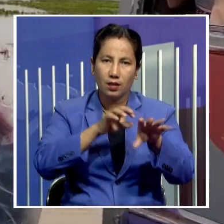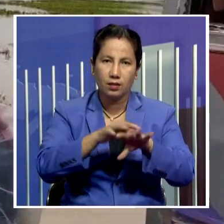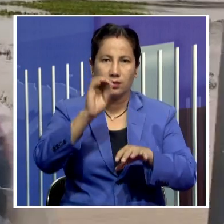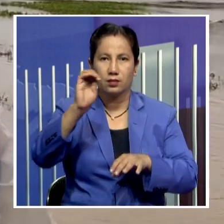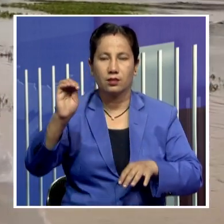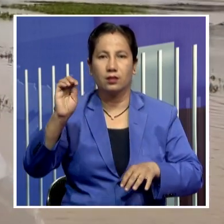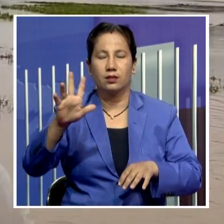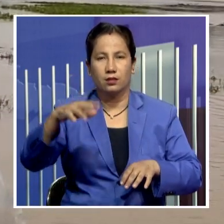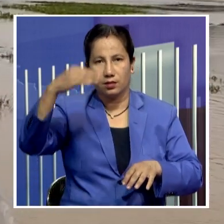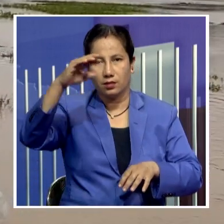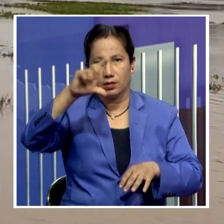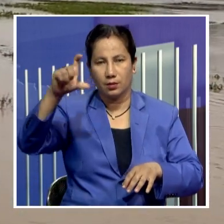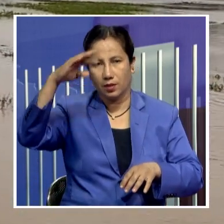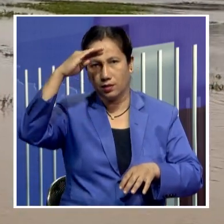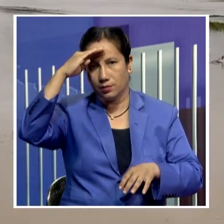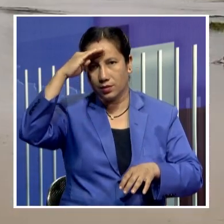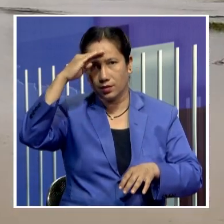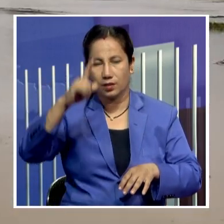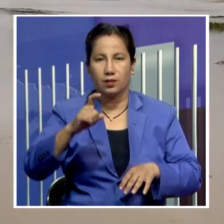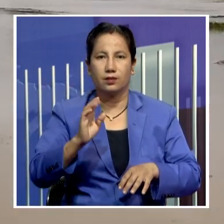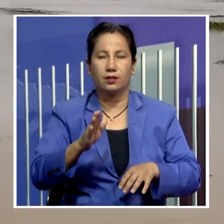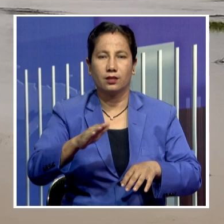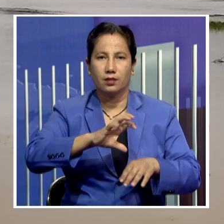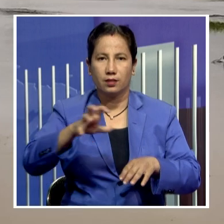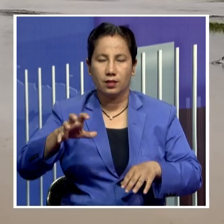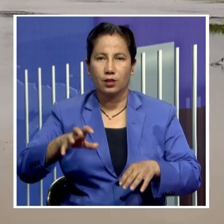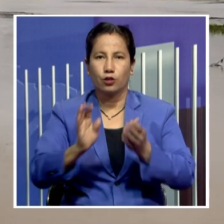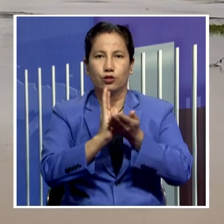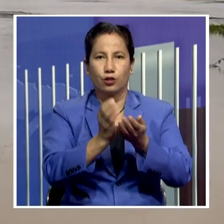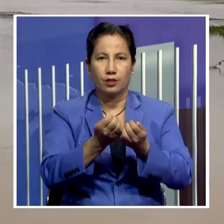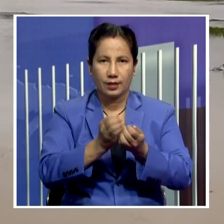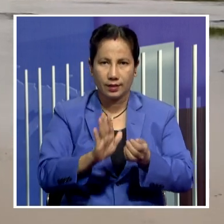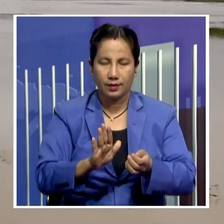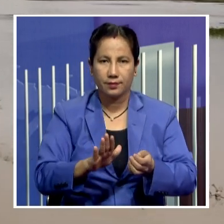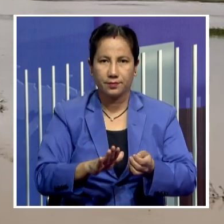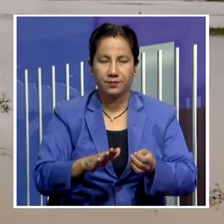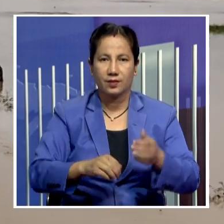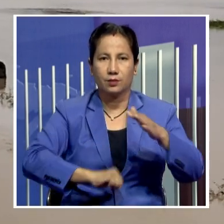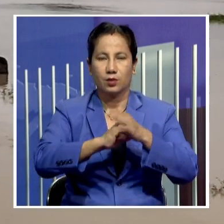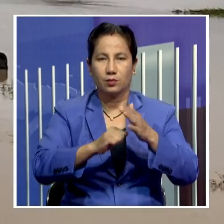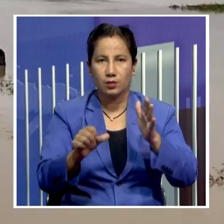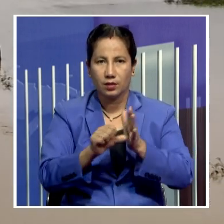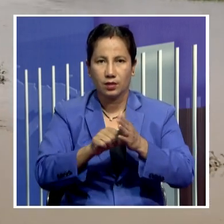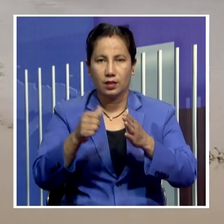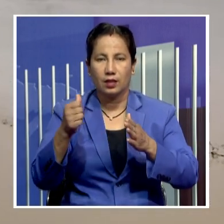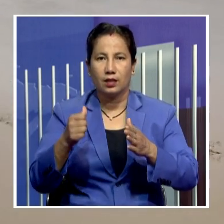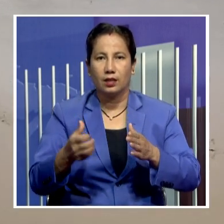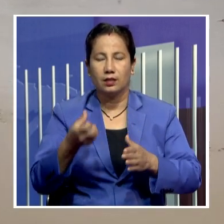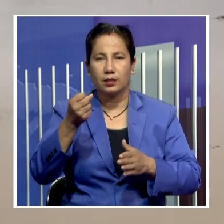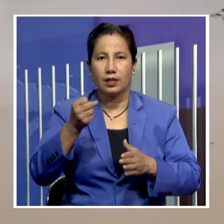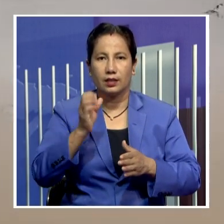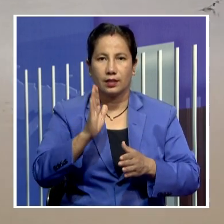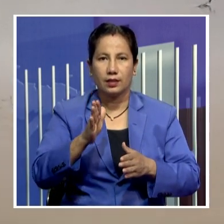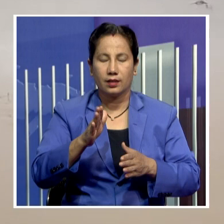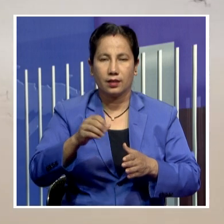सशस्त्र प्रहरी र नेपाल प्रहरीले स्थानीयको उद्धार गरेका थिए। प्रमुख जिल्ला अधिकारी बन्धु प्रसाद